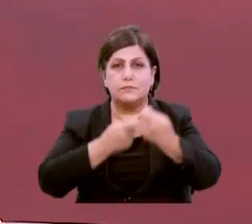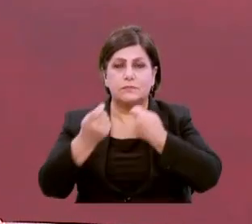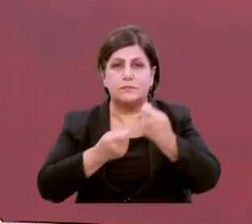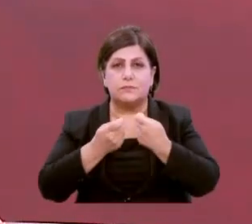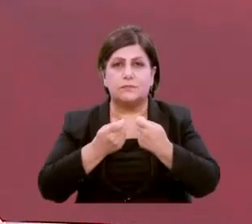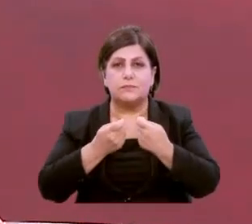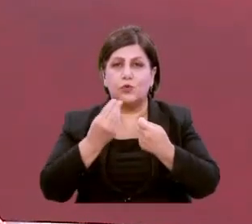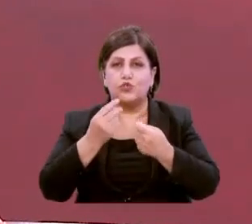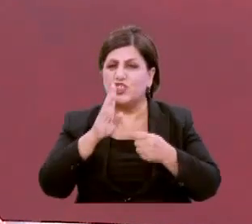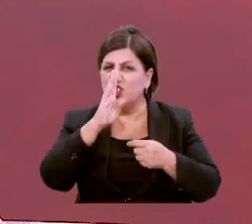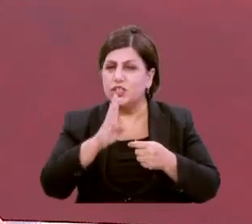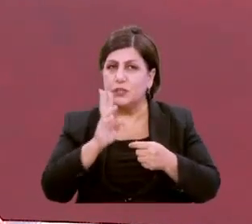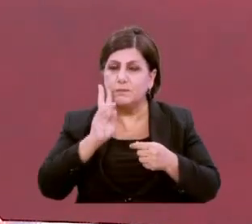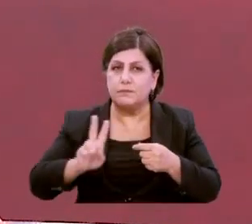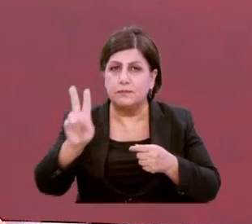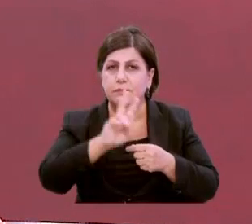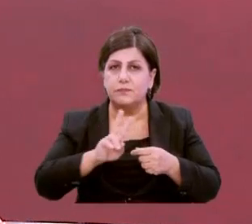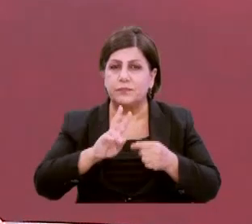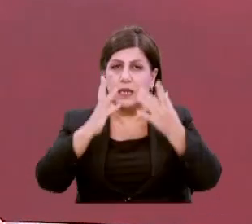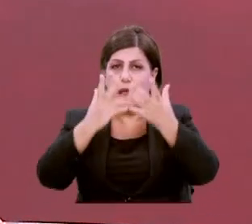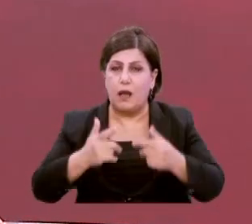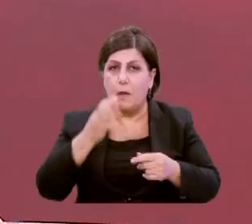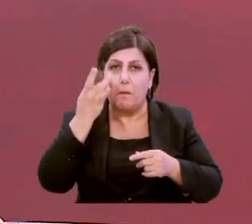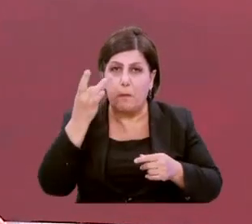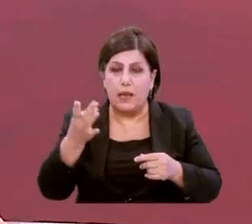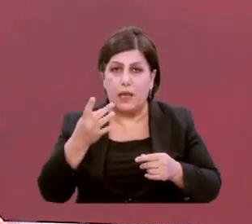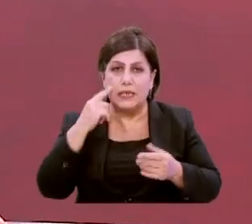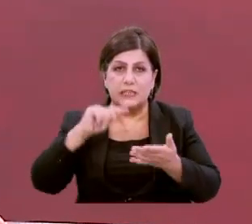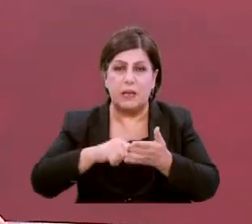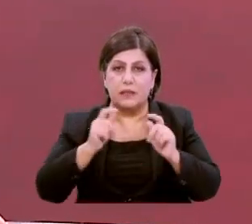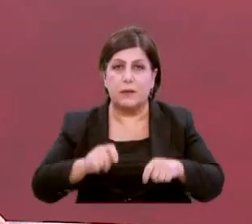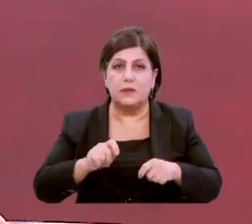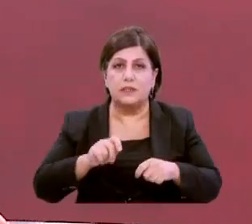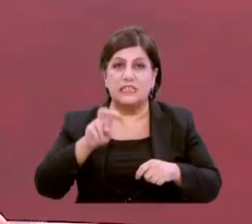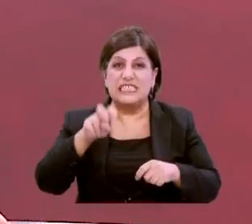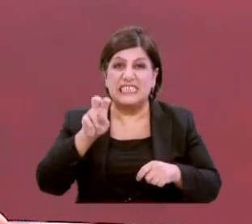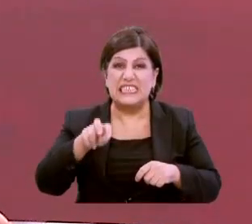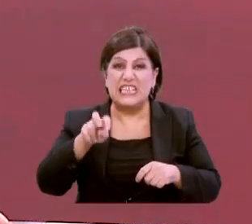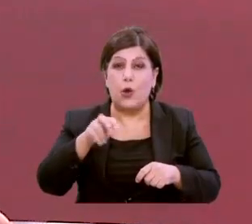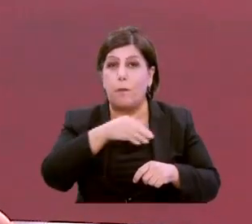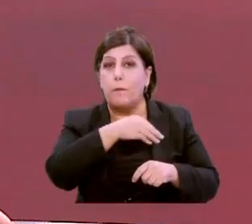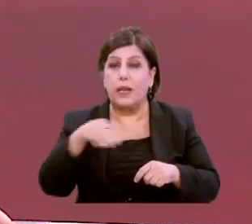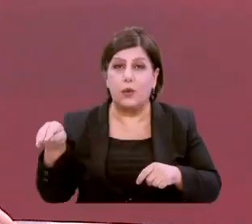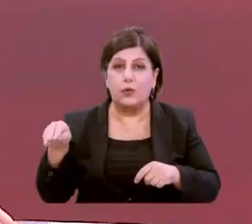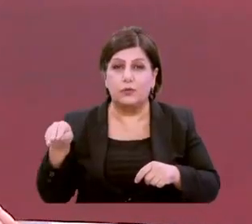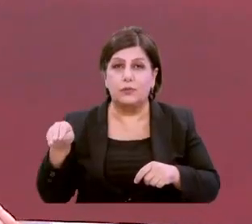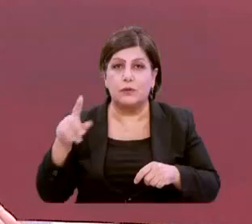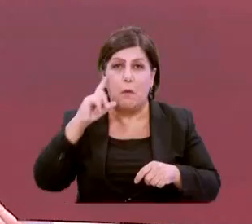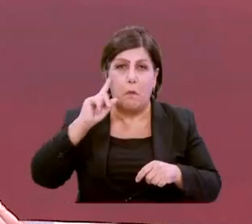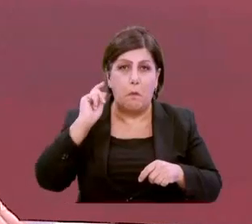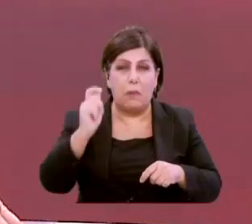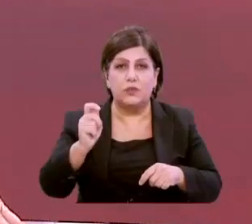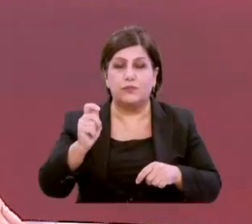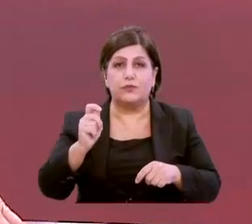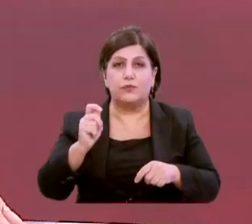teveccüh gördü toplumda rakam belli rakam ispat ediyor Bunu 8 milyon başvuru